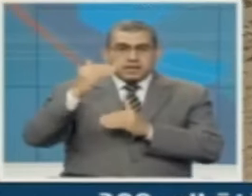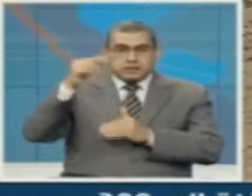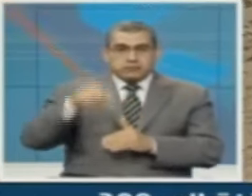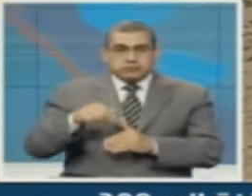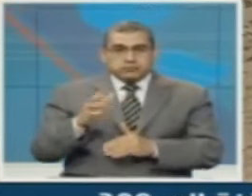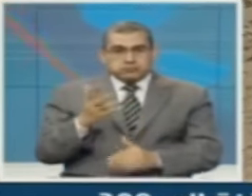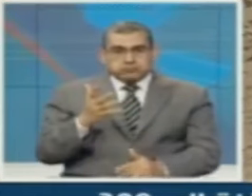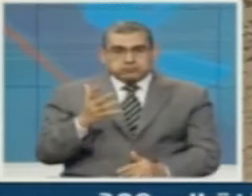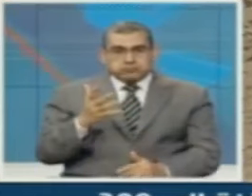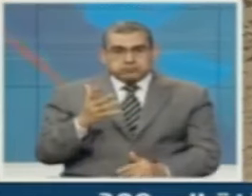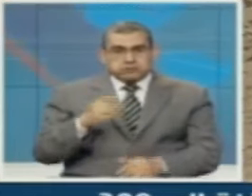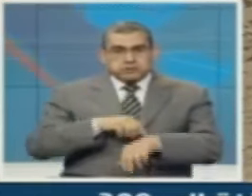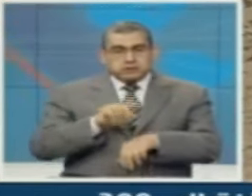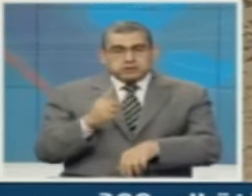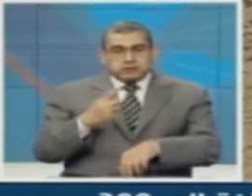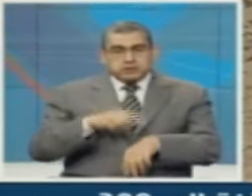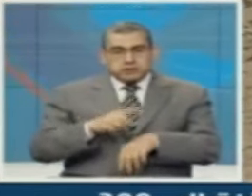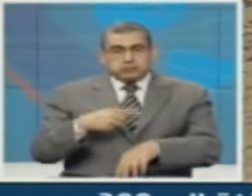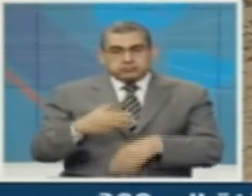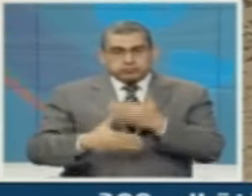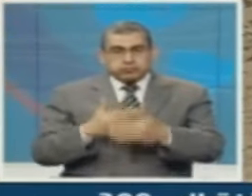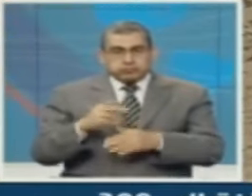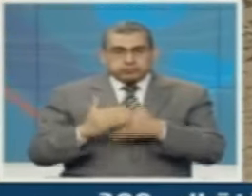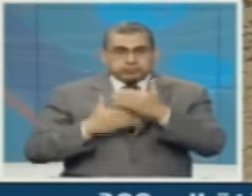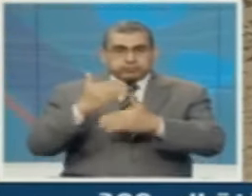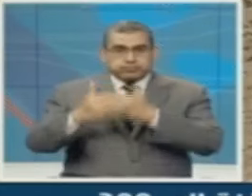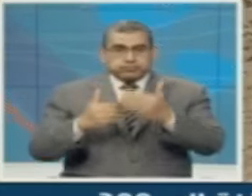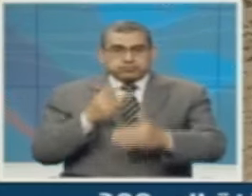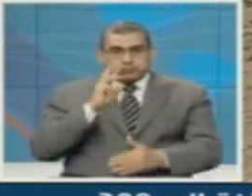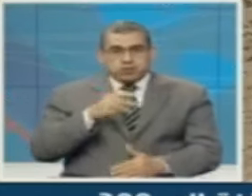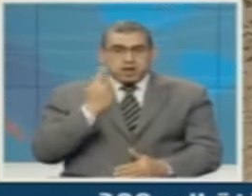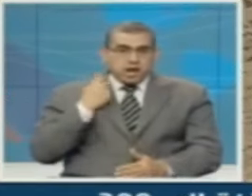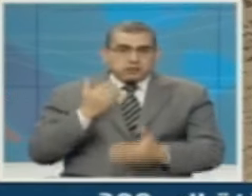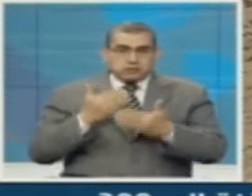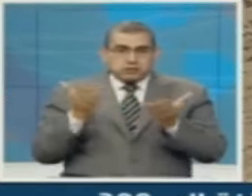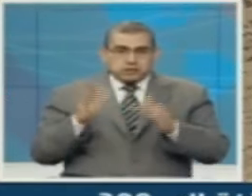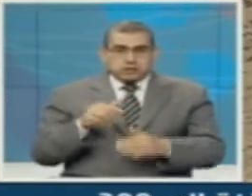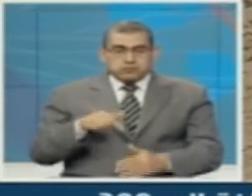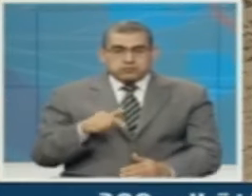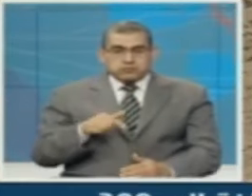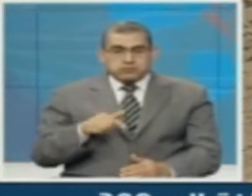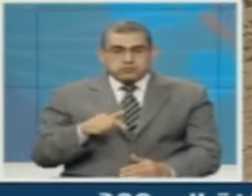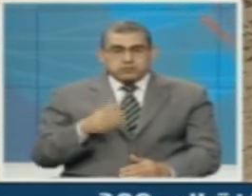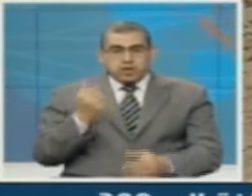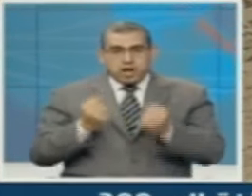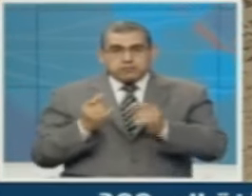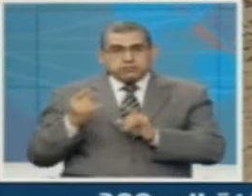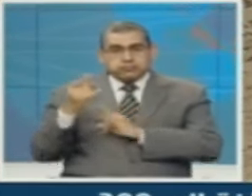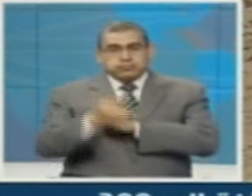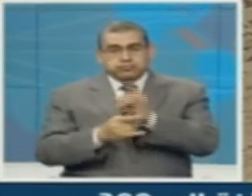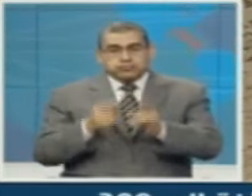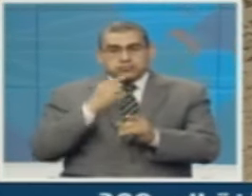خلال بين يعني الساعة الماضية أو بينما نحن نتحدث ارتفعت هذه الأعداد وزادت أعداد دخول الشاحنات من معبر